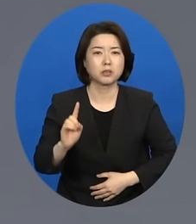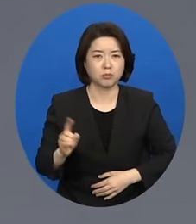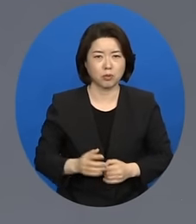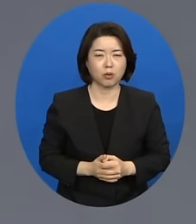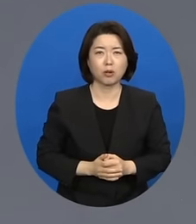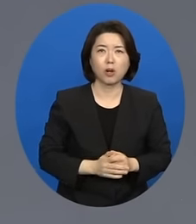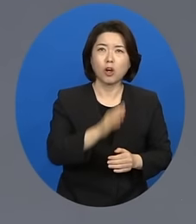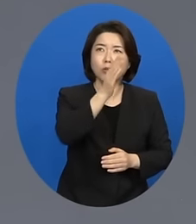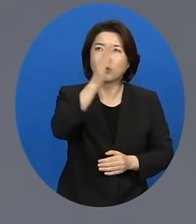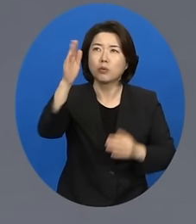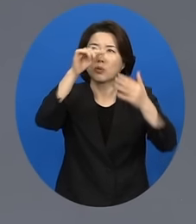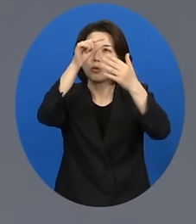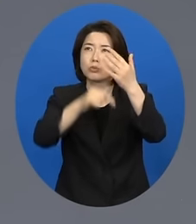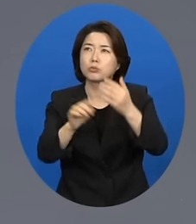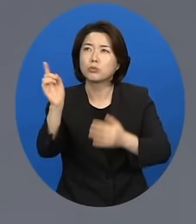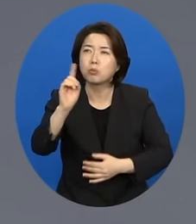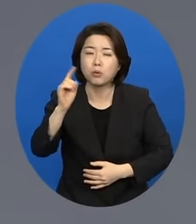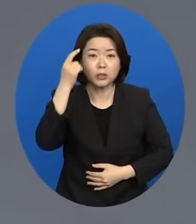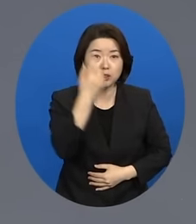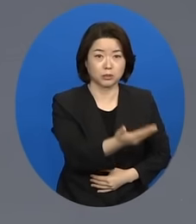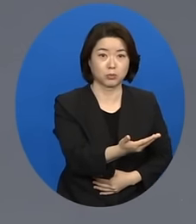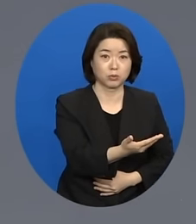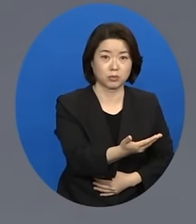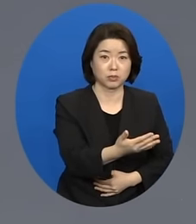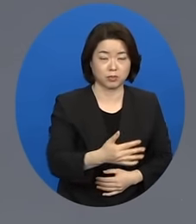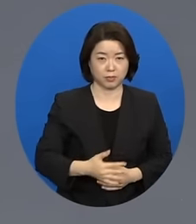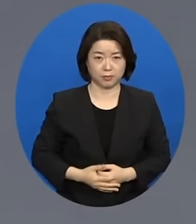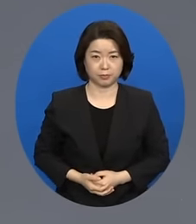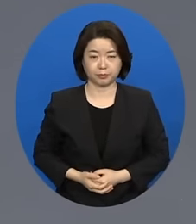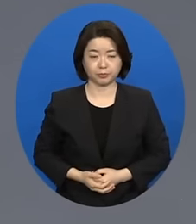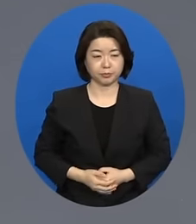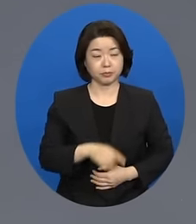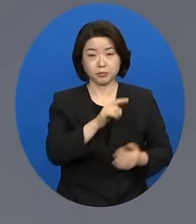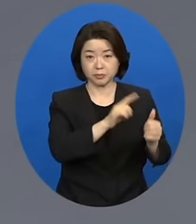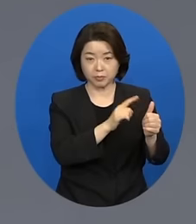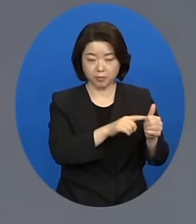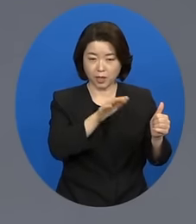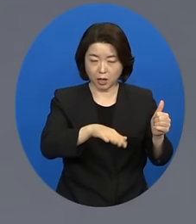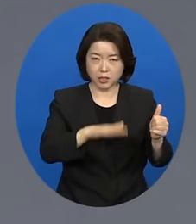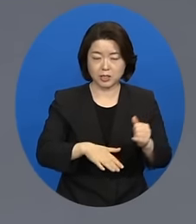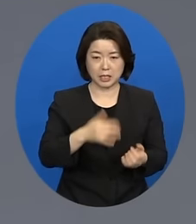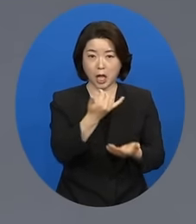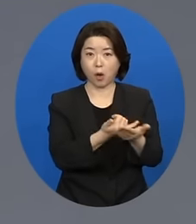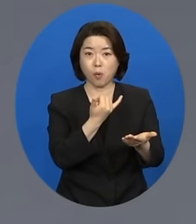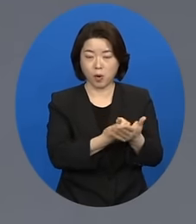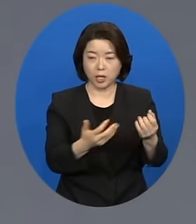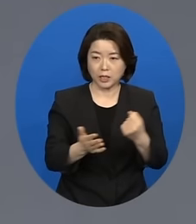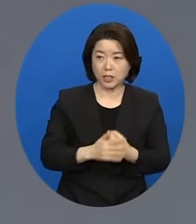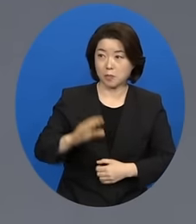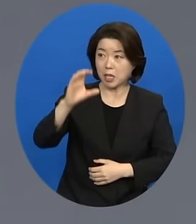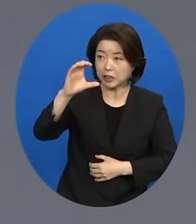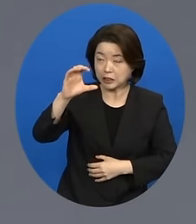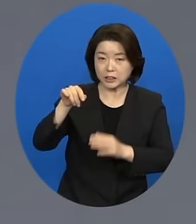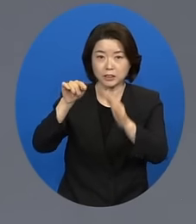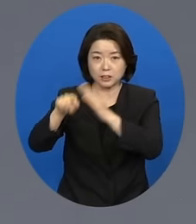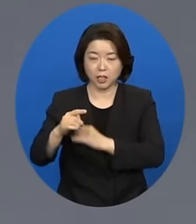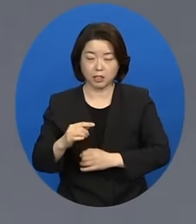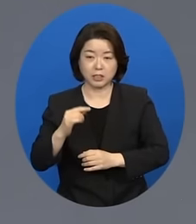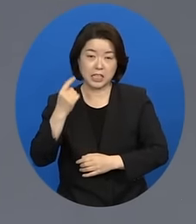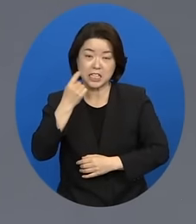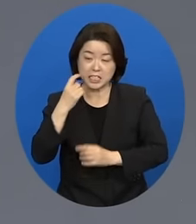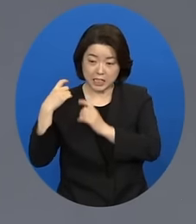어떤 순서냐? 뭐 이렇게 이제 질문하는 거였는데 그가 어릴 적에 고아였기 때문에 성당에 갔다가 신부님과